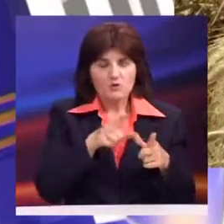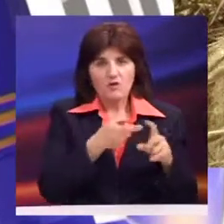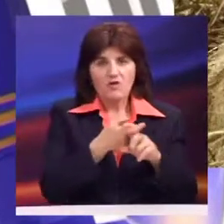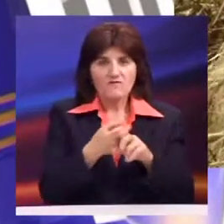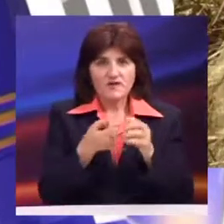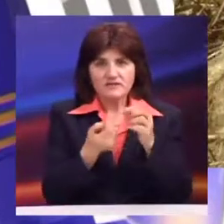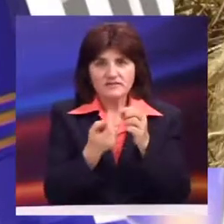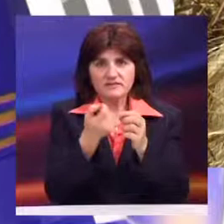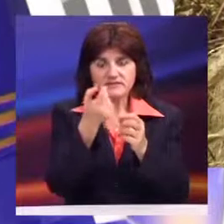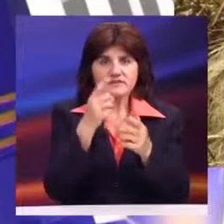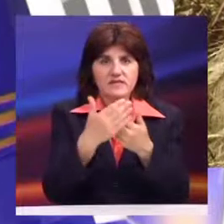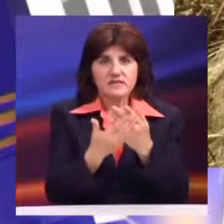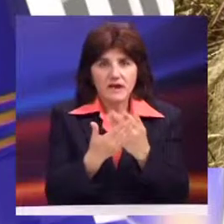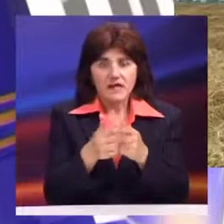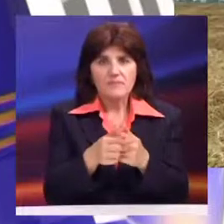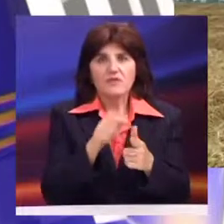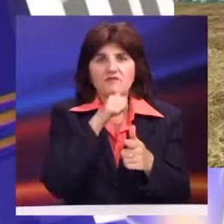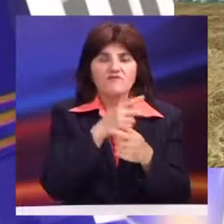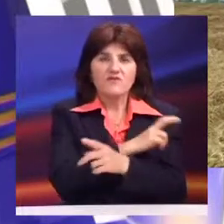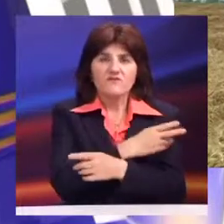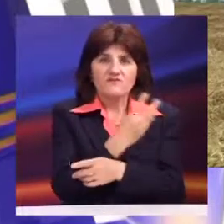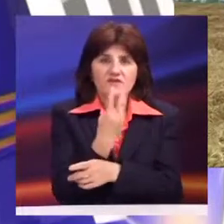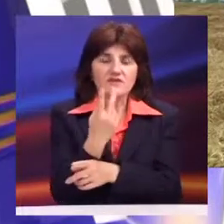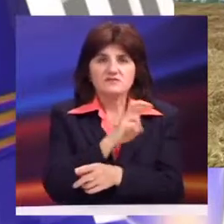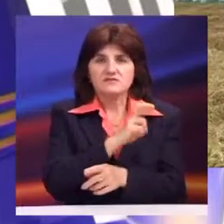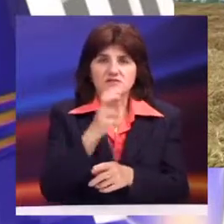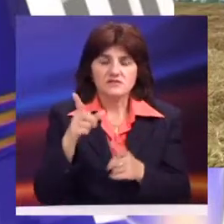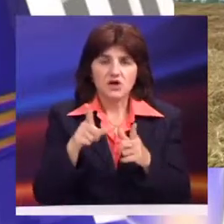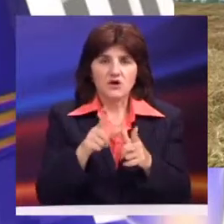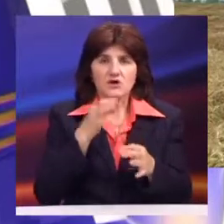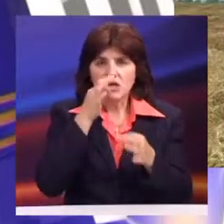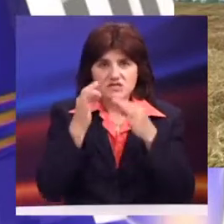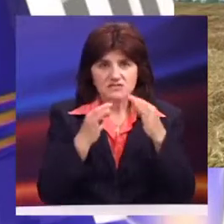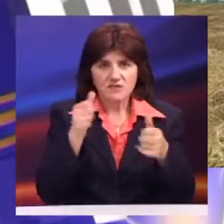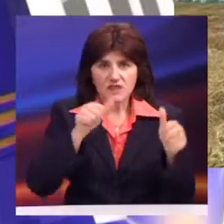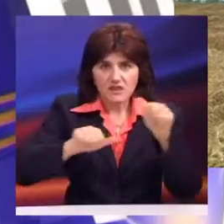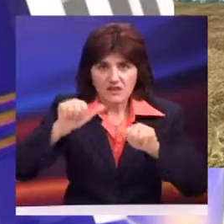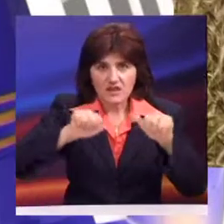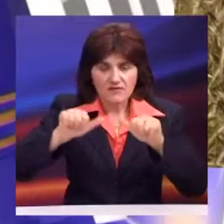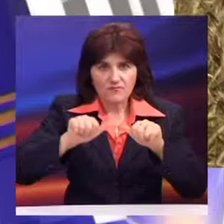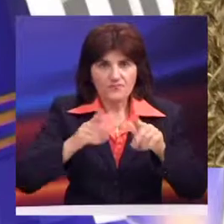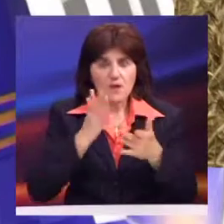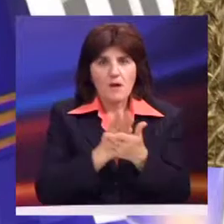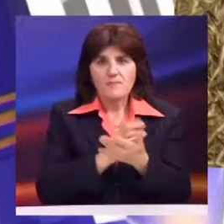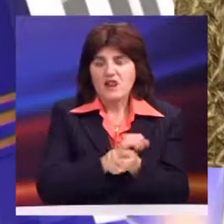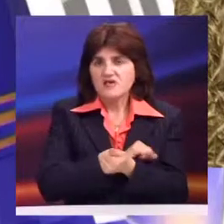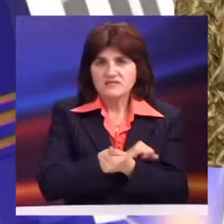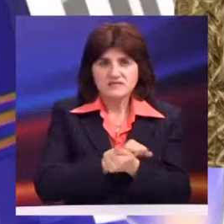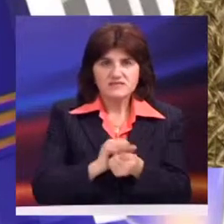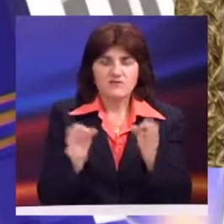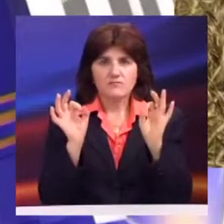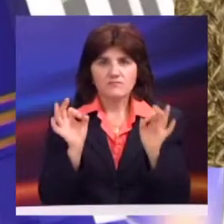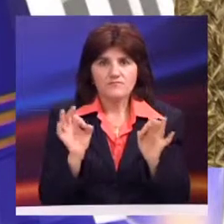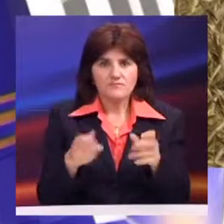pšenice tiče, zastupljene su gotovo sve sorte koje su u širokoj proizvodnji, kao i sorte u fazi ispitivanja. Na poljima su sprovedene